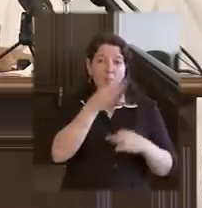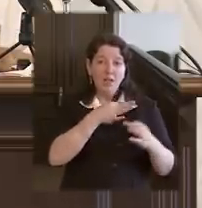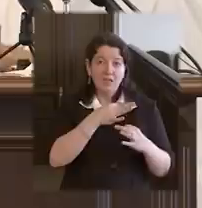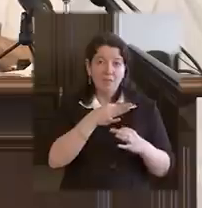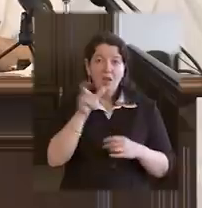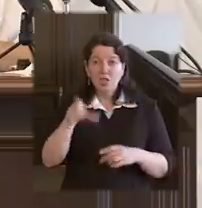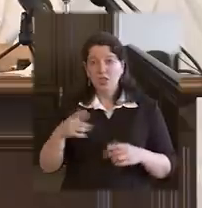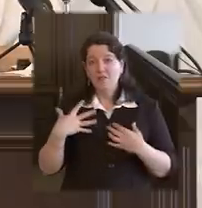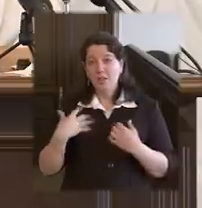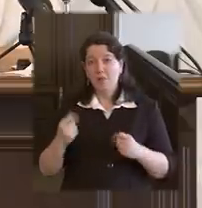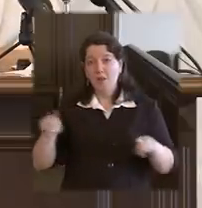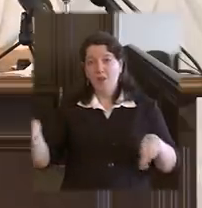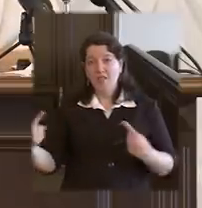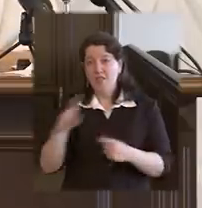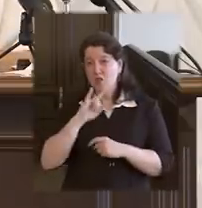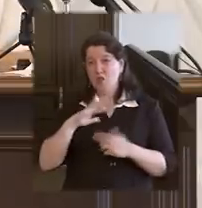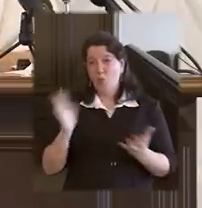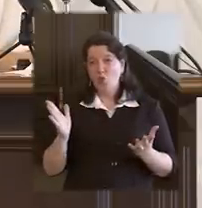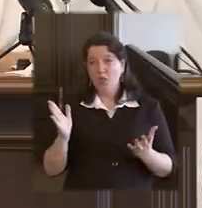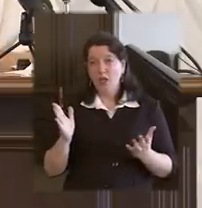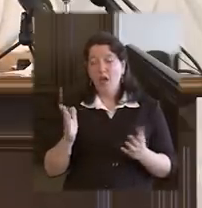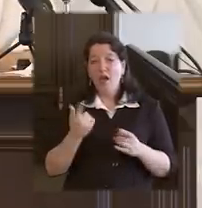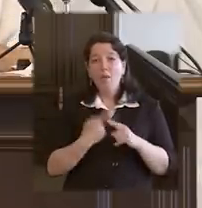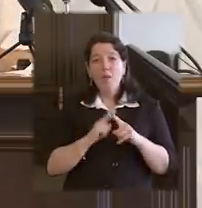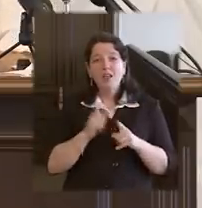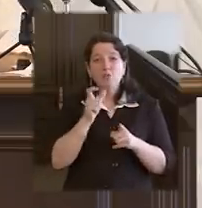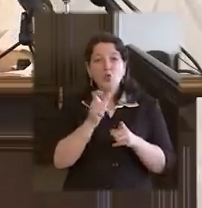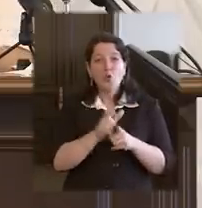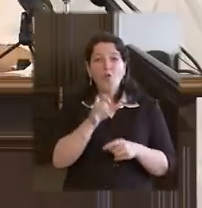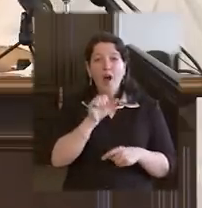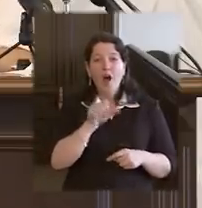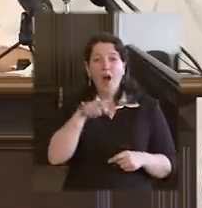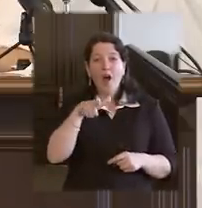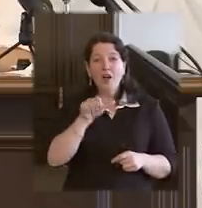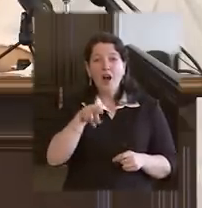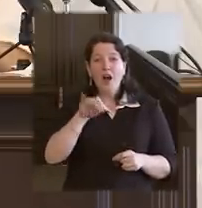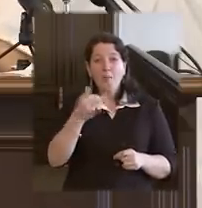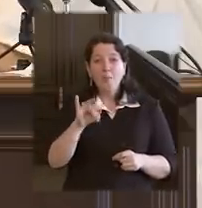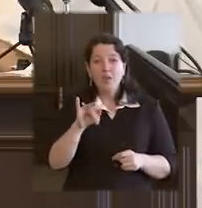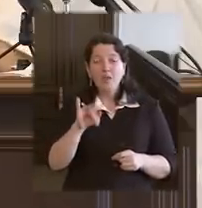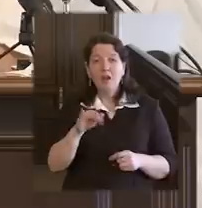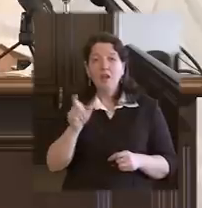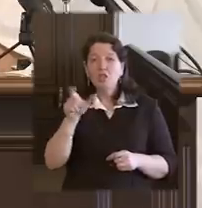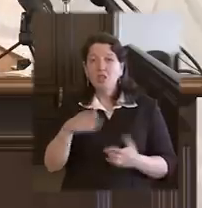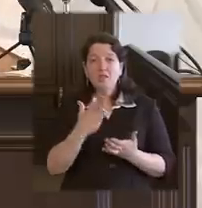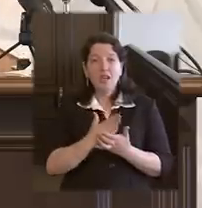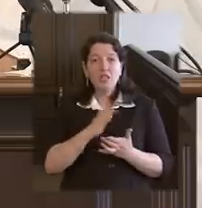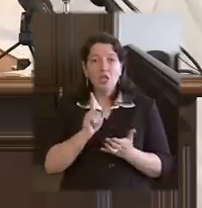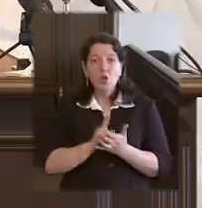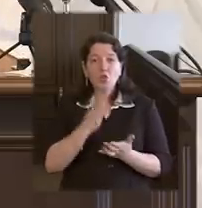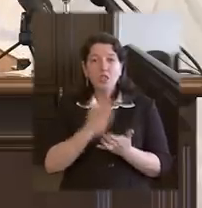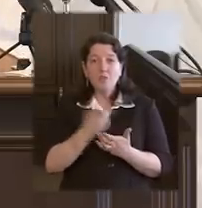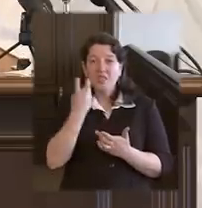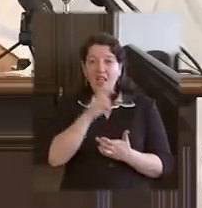свет. Вы слышите? Агапи – это просто желание. Мы не должны иметь ненависти ни к